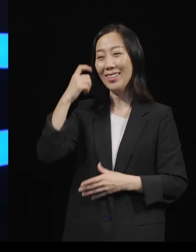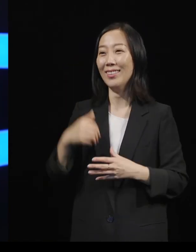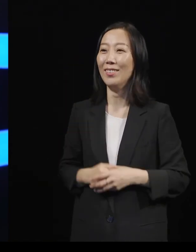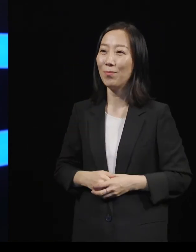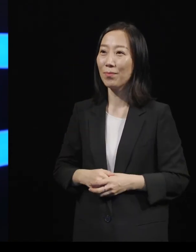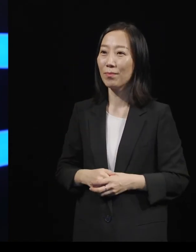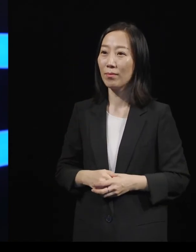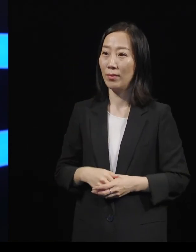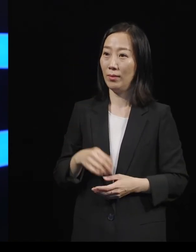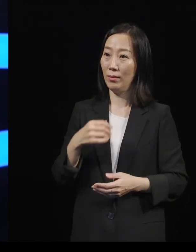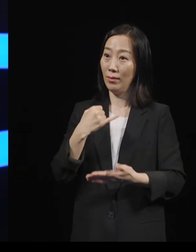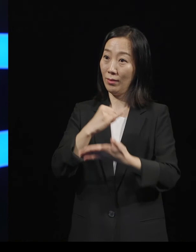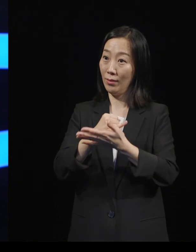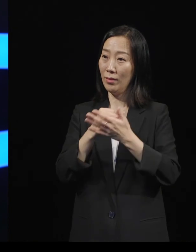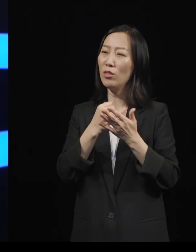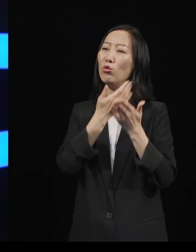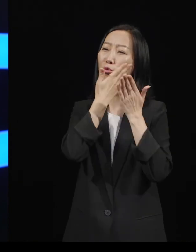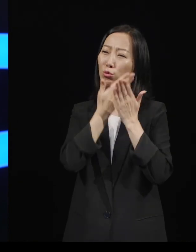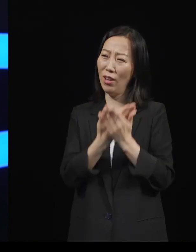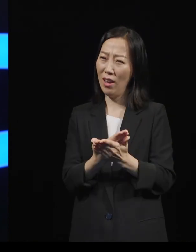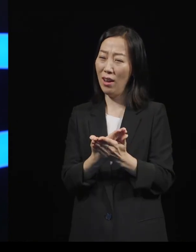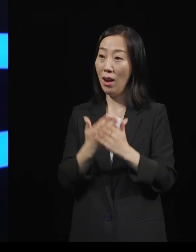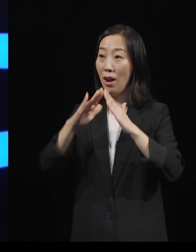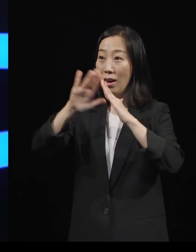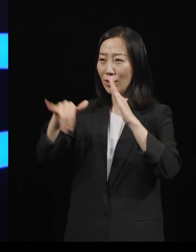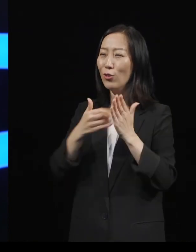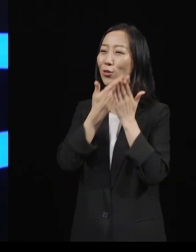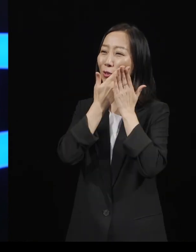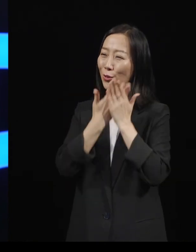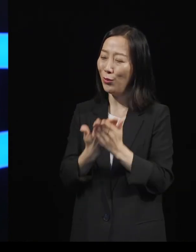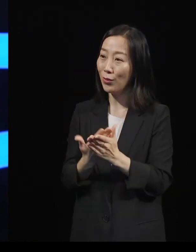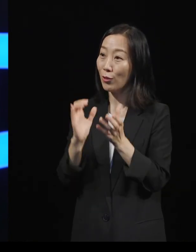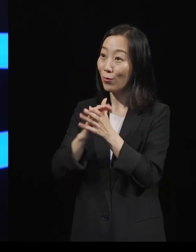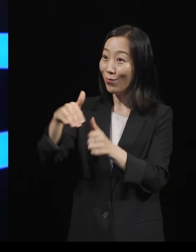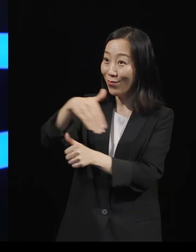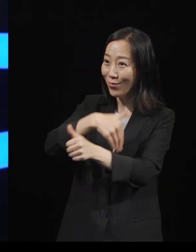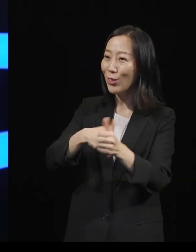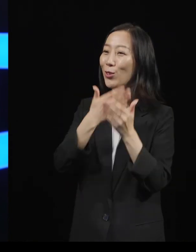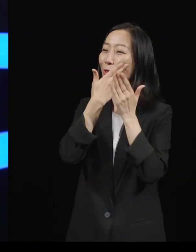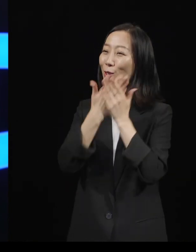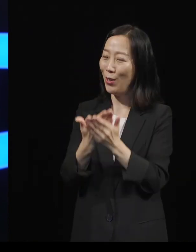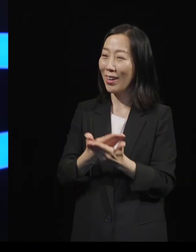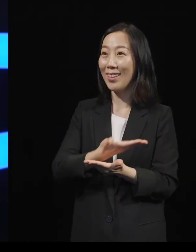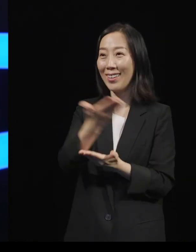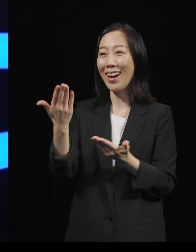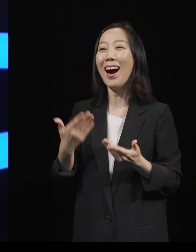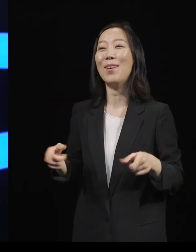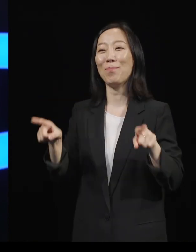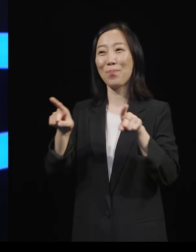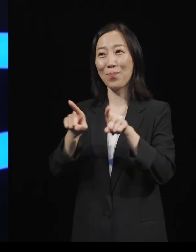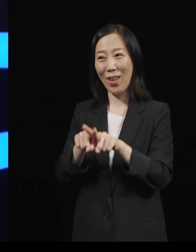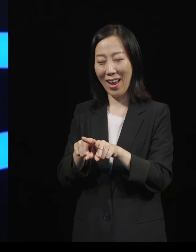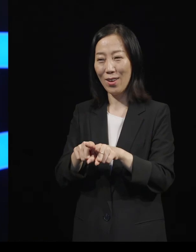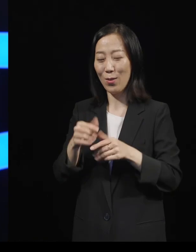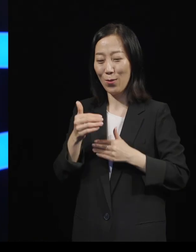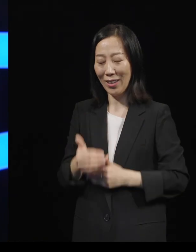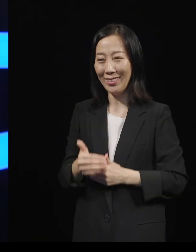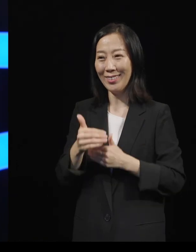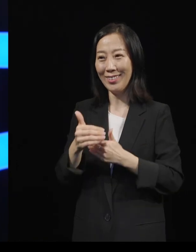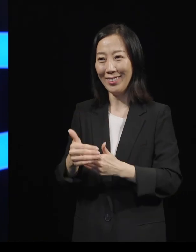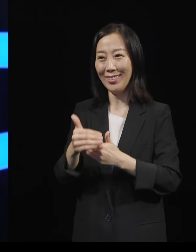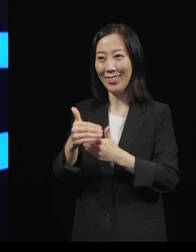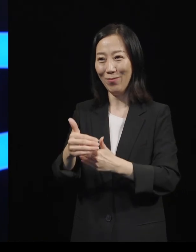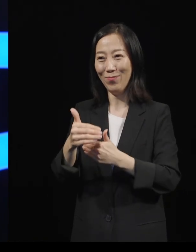오늘도 내 소중한 아이와 내 소중한 가족과 내 소중한 주변 사람들과 함께 속도를